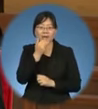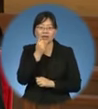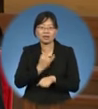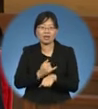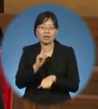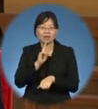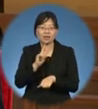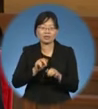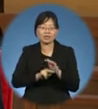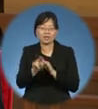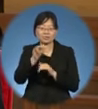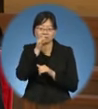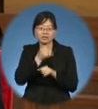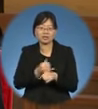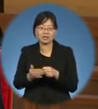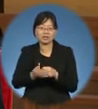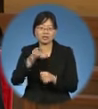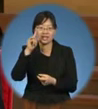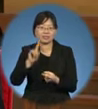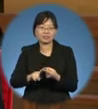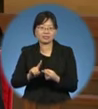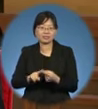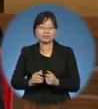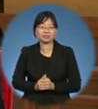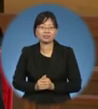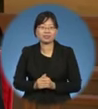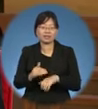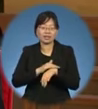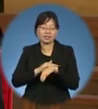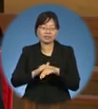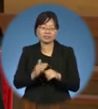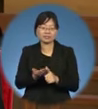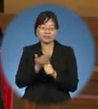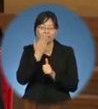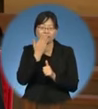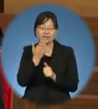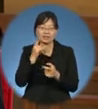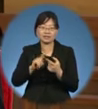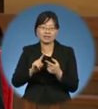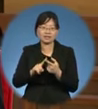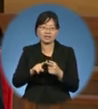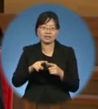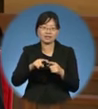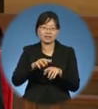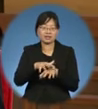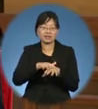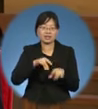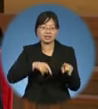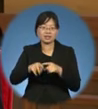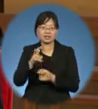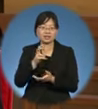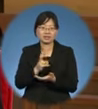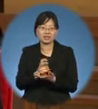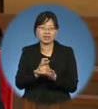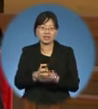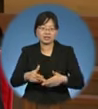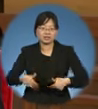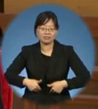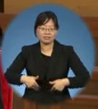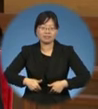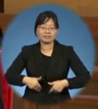우리가 탈피를 해서 이걸 제대로 육성할 수 있는 그런 제도적인 장치가 좀